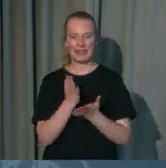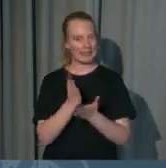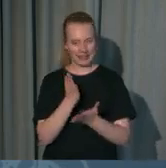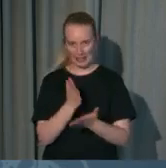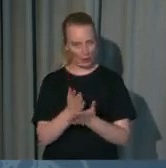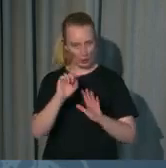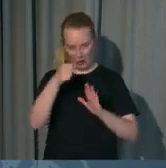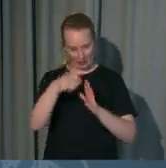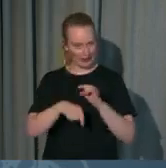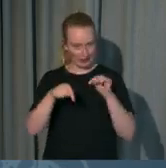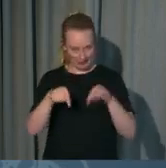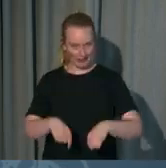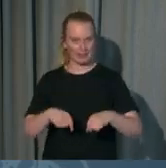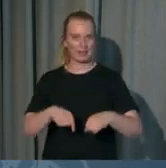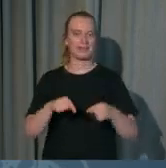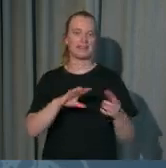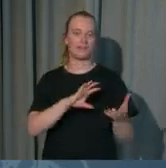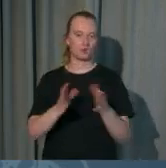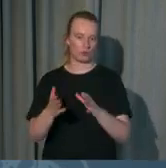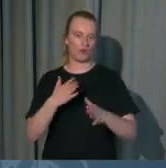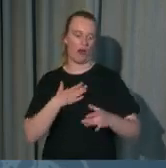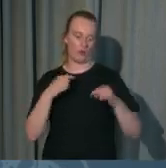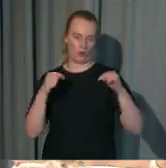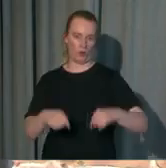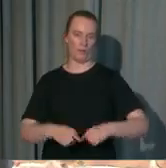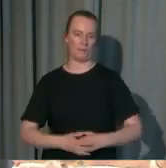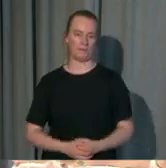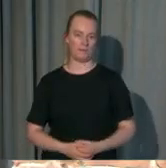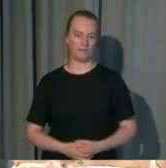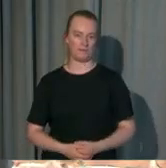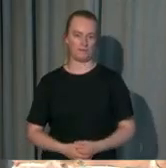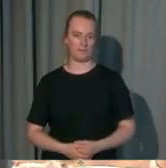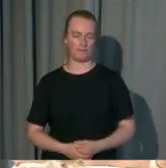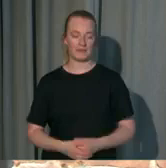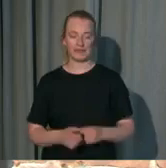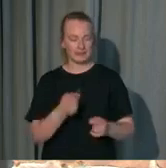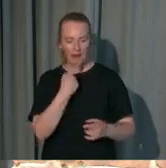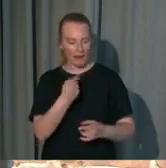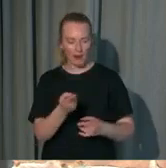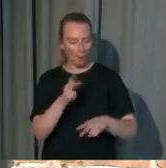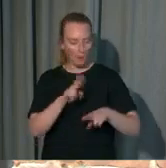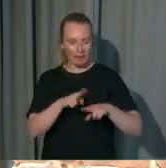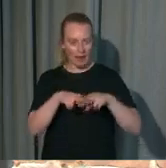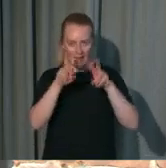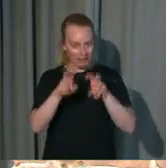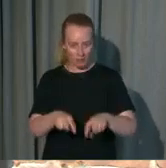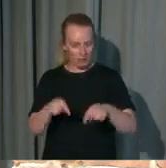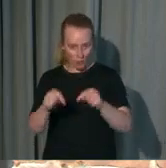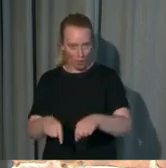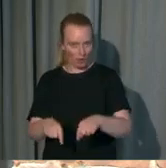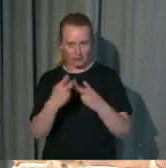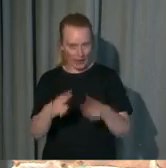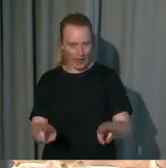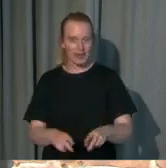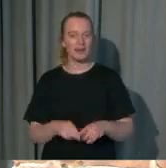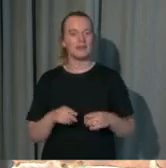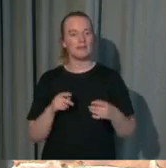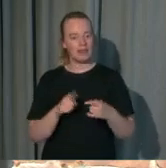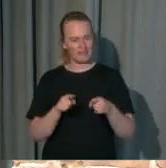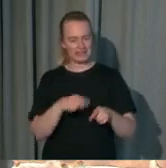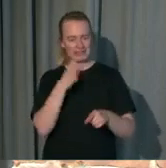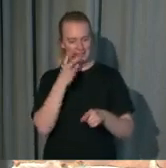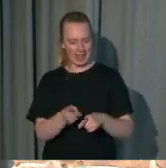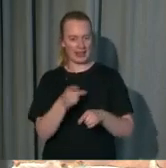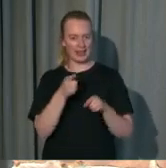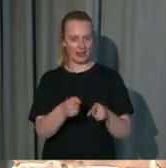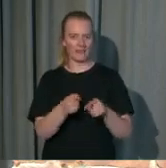vi har nå. Men her var det heller ikke snakk om å kommentere etterforskningen, men at det gjennomgående